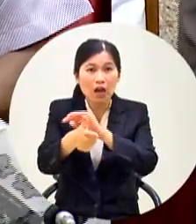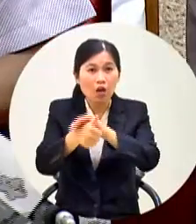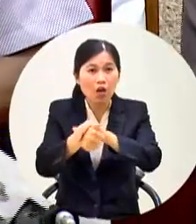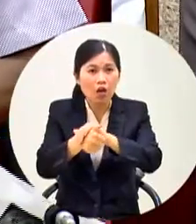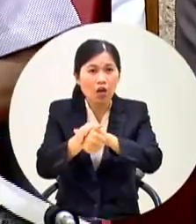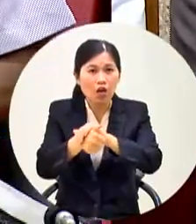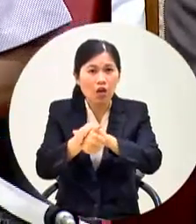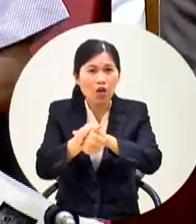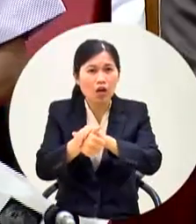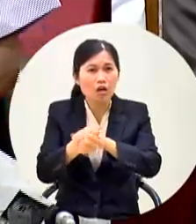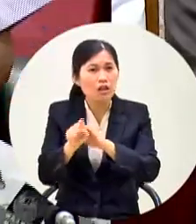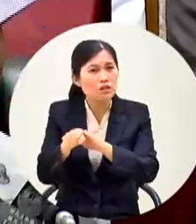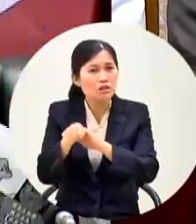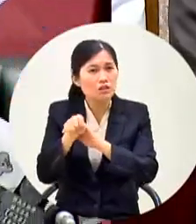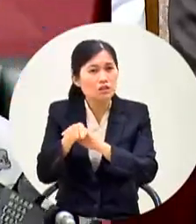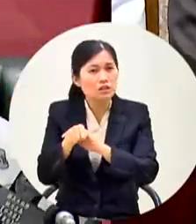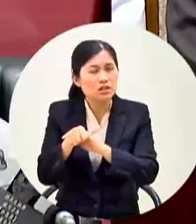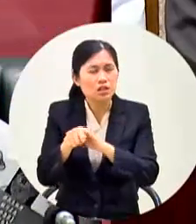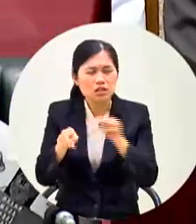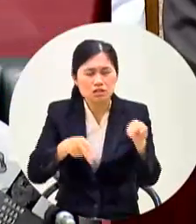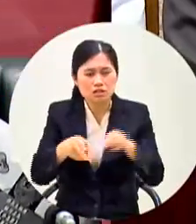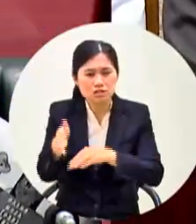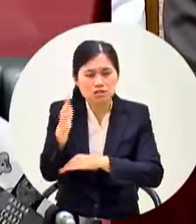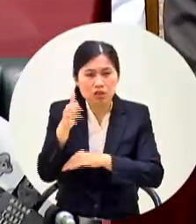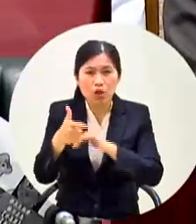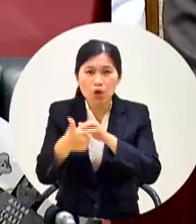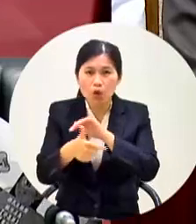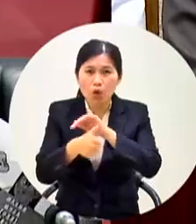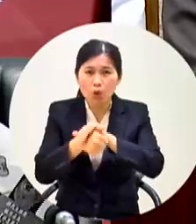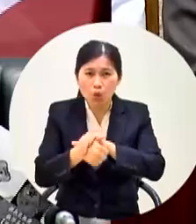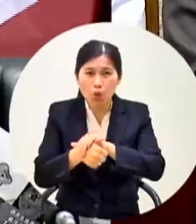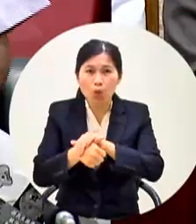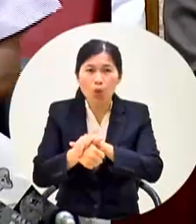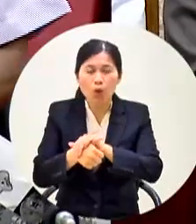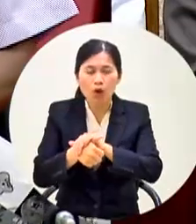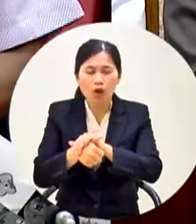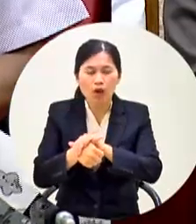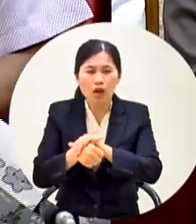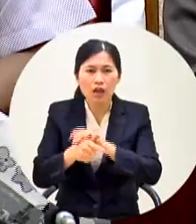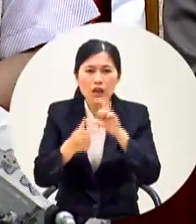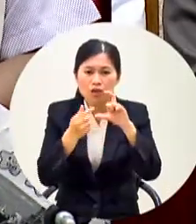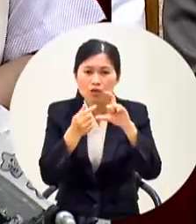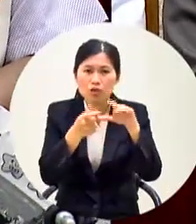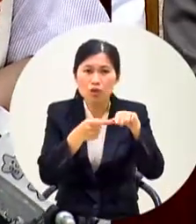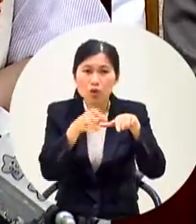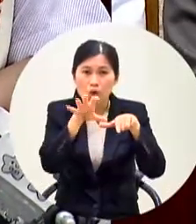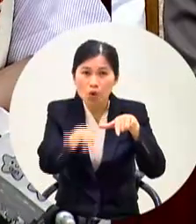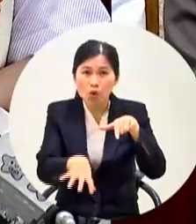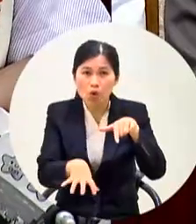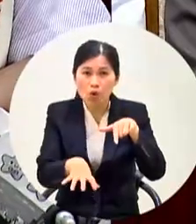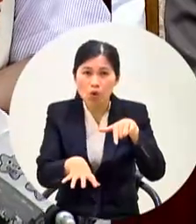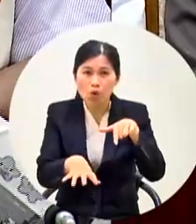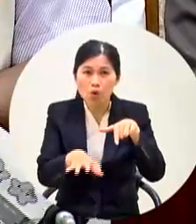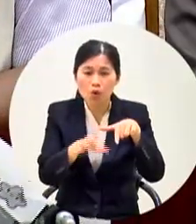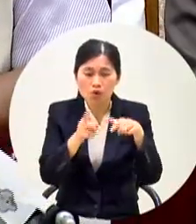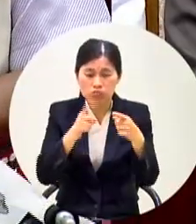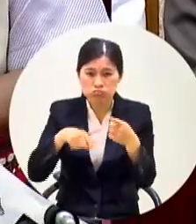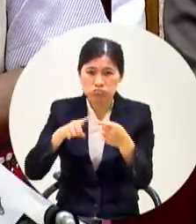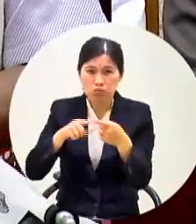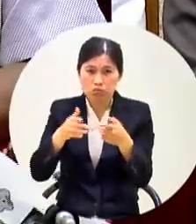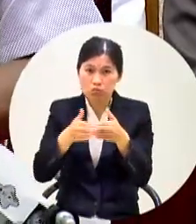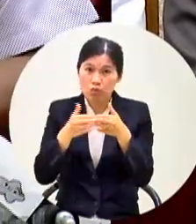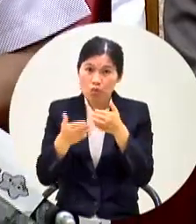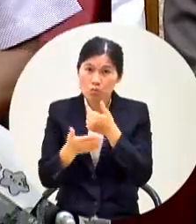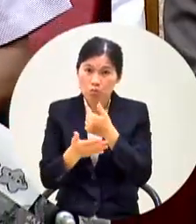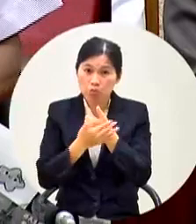那应该是属于行政六桂区，那区公所应该协助当地的原